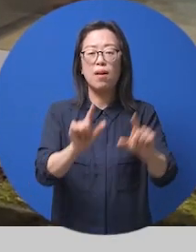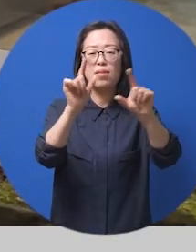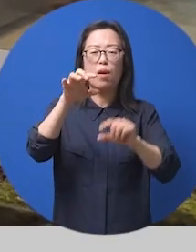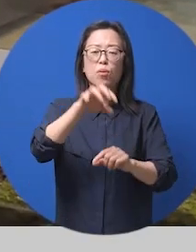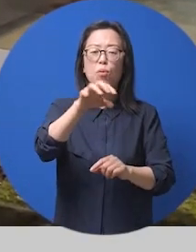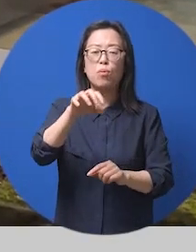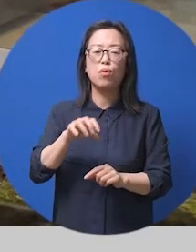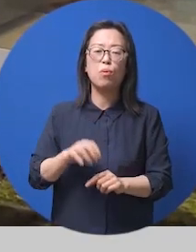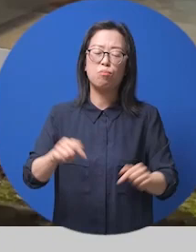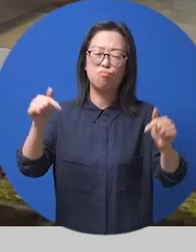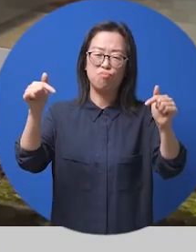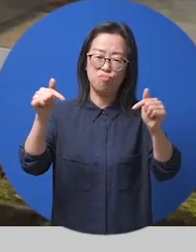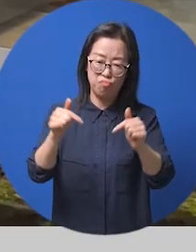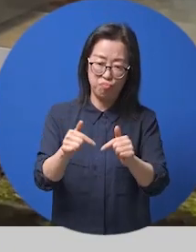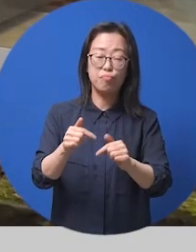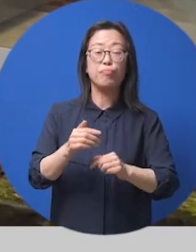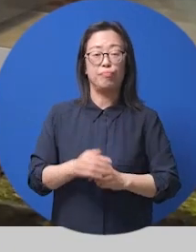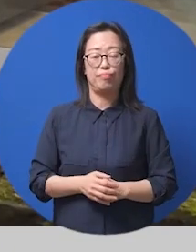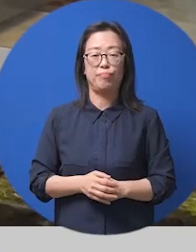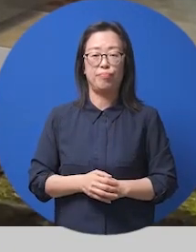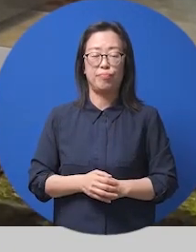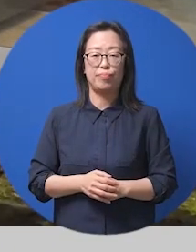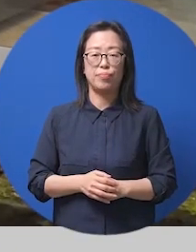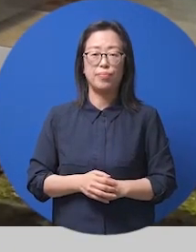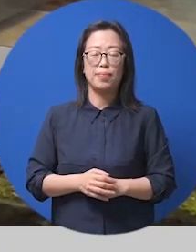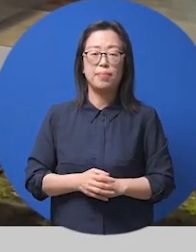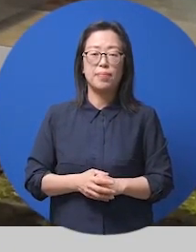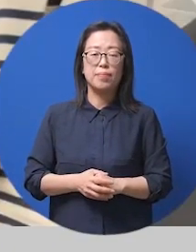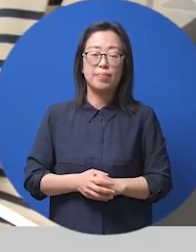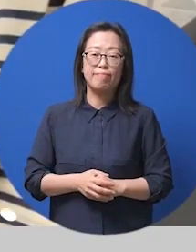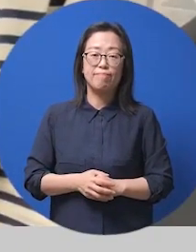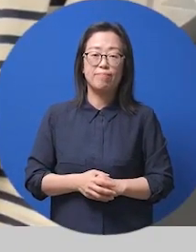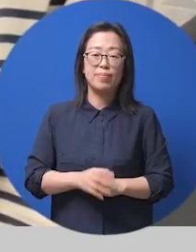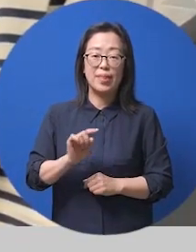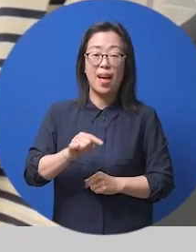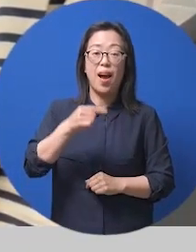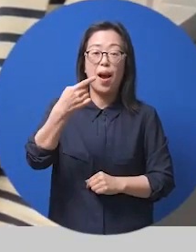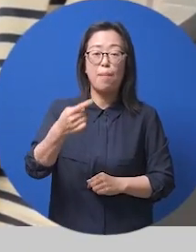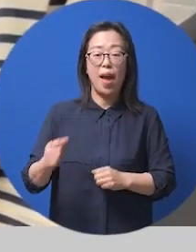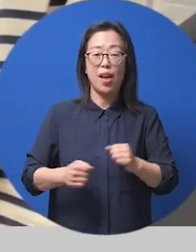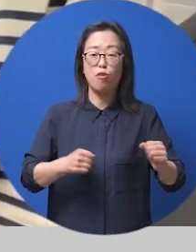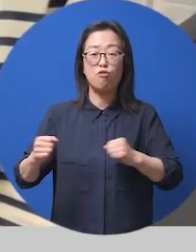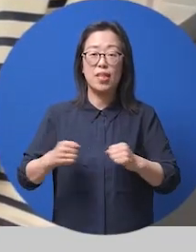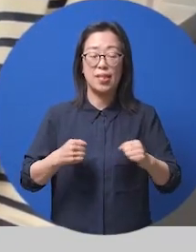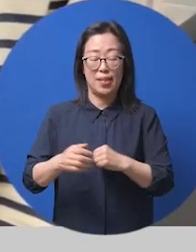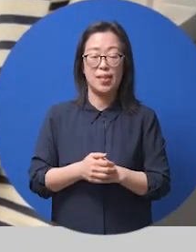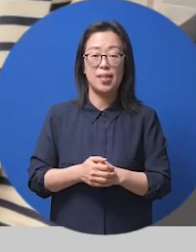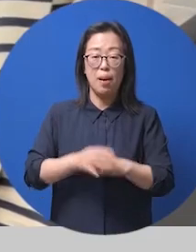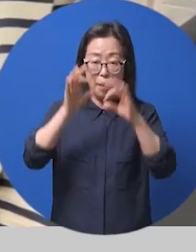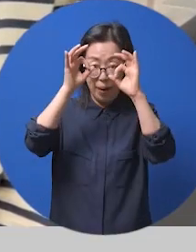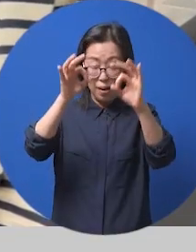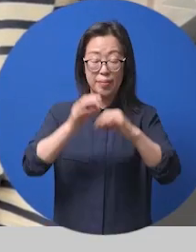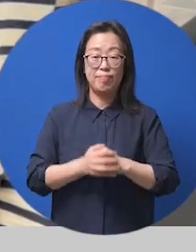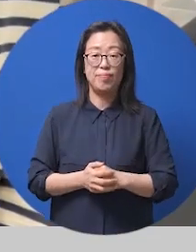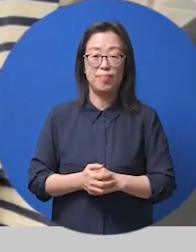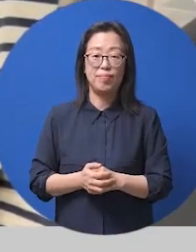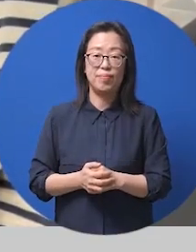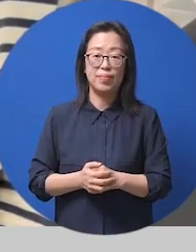의해서 점점 서식지가 줄어들 수 있는 생물이기도 합니다. 다음으로는 개구리에 대해서 살펴보도록